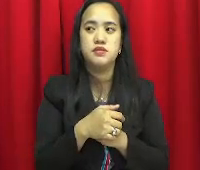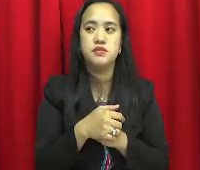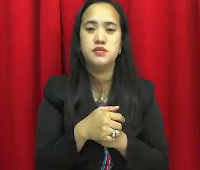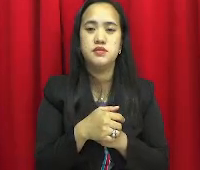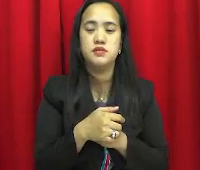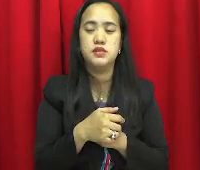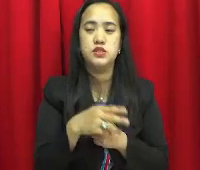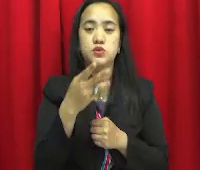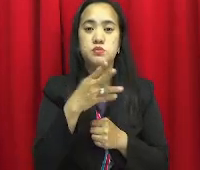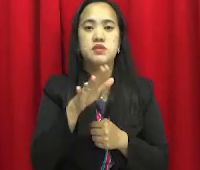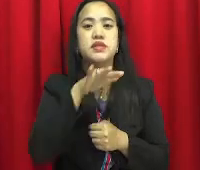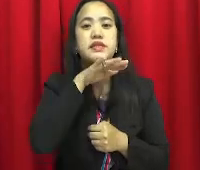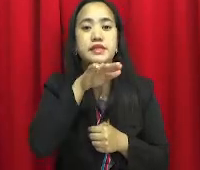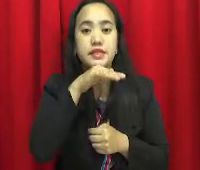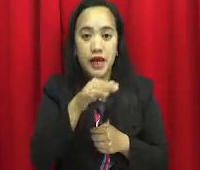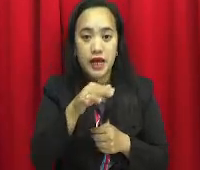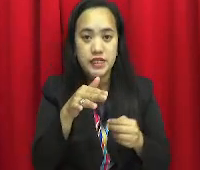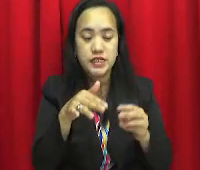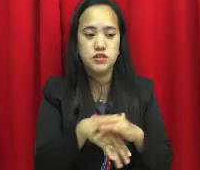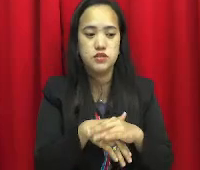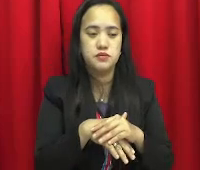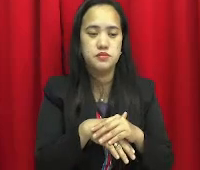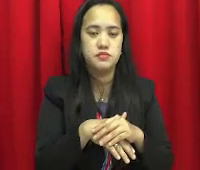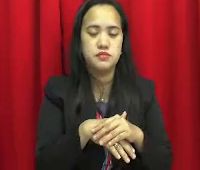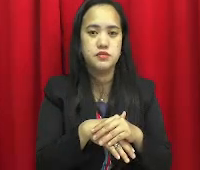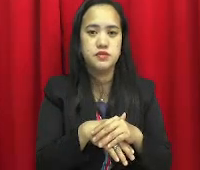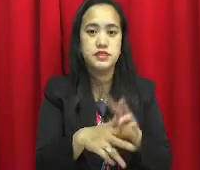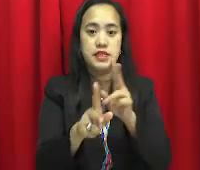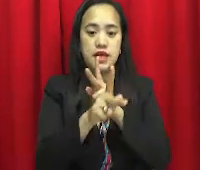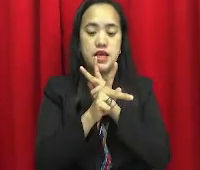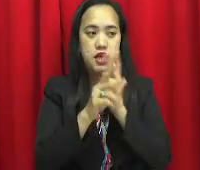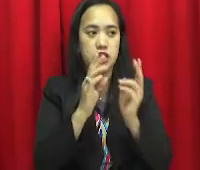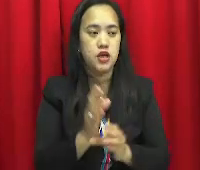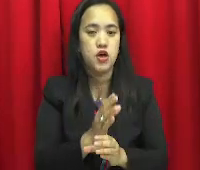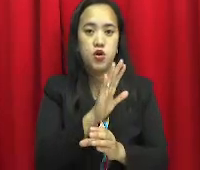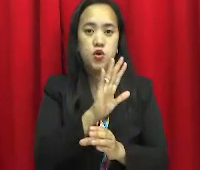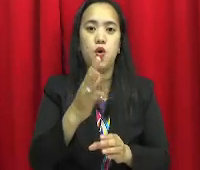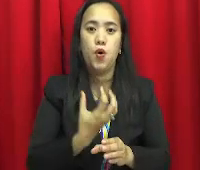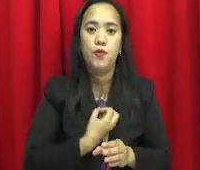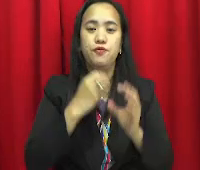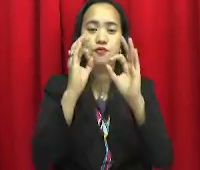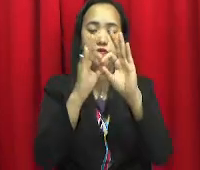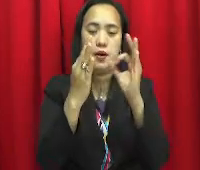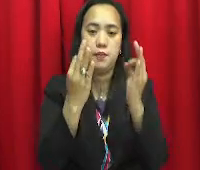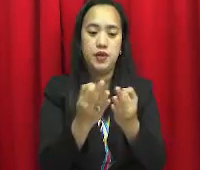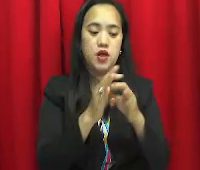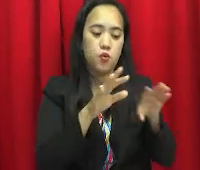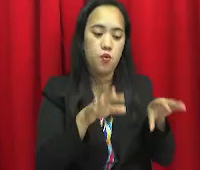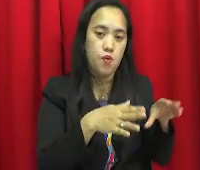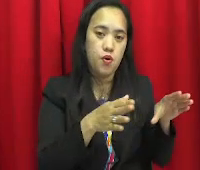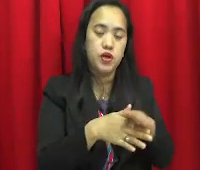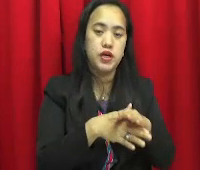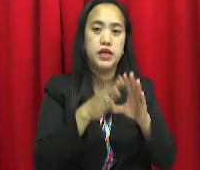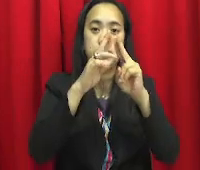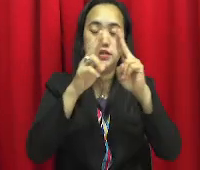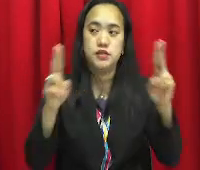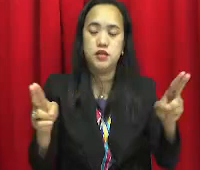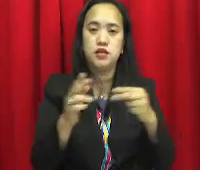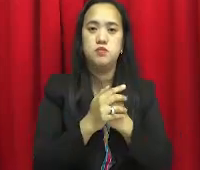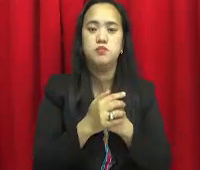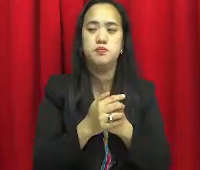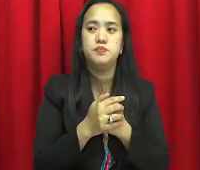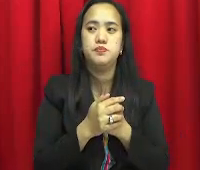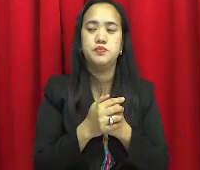family mo, sa pag-aalaga mo sa anak mo at sa mga trabaho sa bahay. Pero yung mapapagod ka dahil nagtrabaho ka